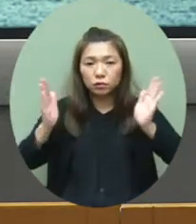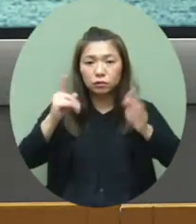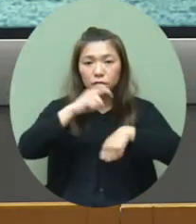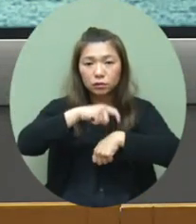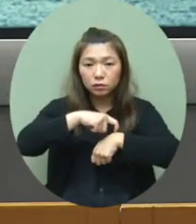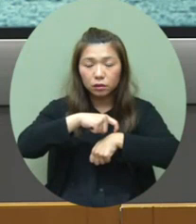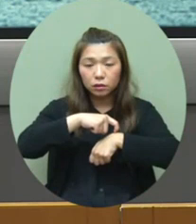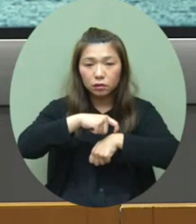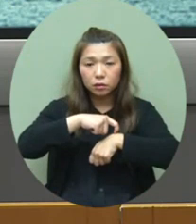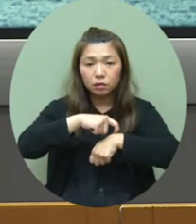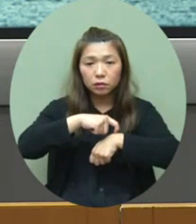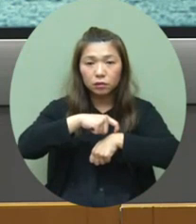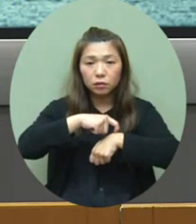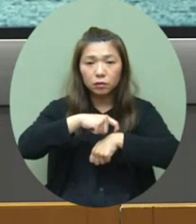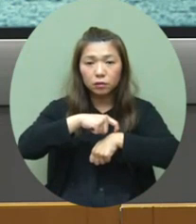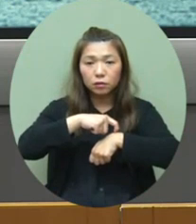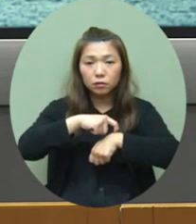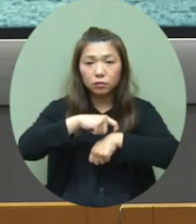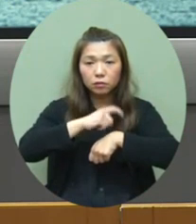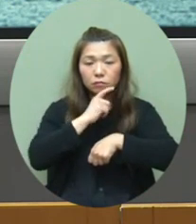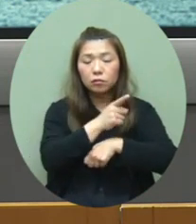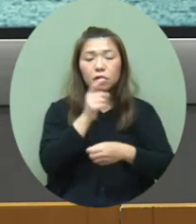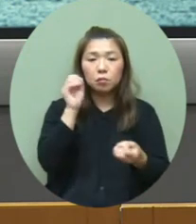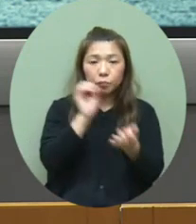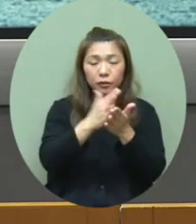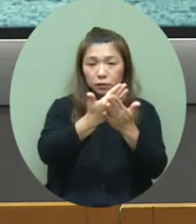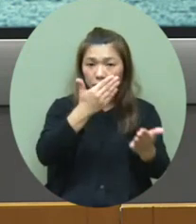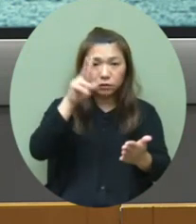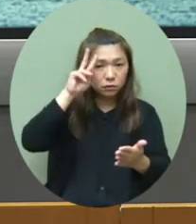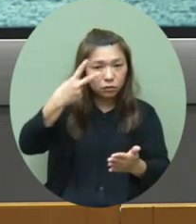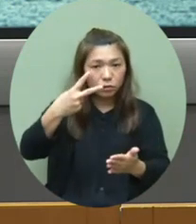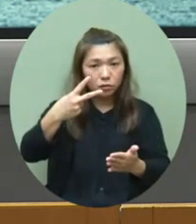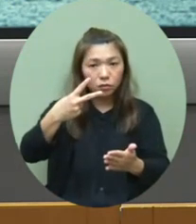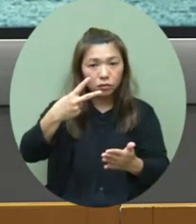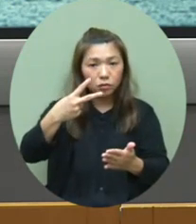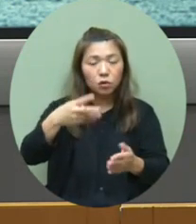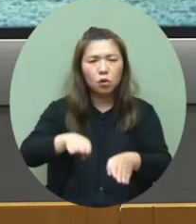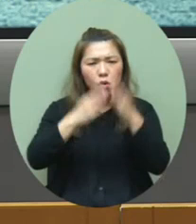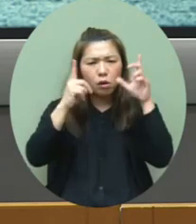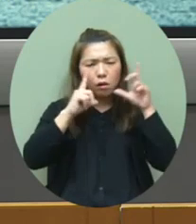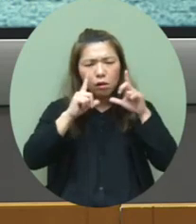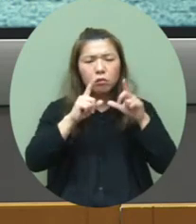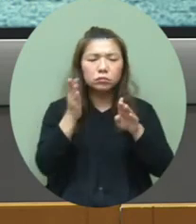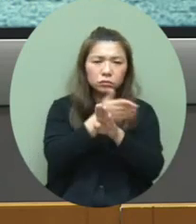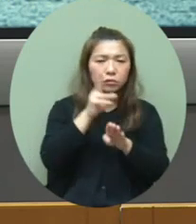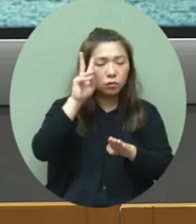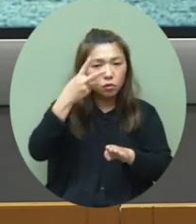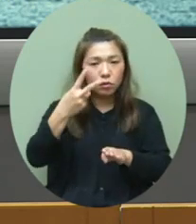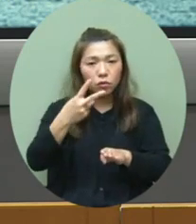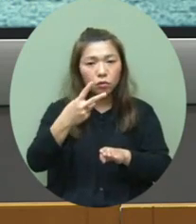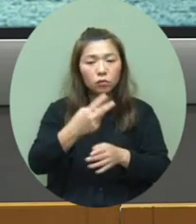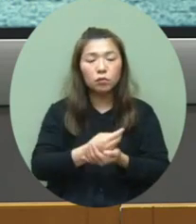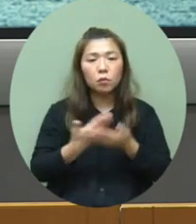係即係一般就係確診前兩日，或者係開始唔舒服前兩日。去到